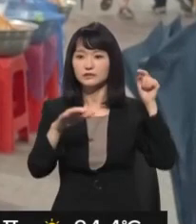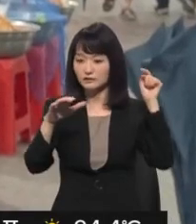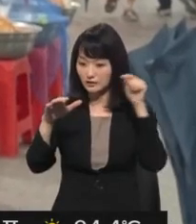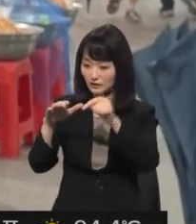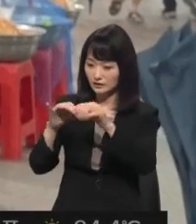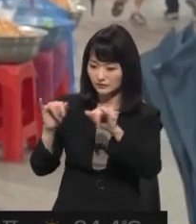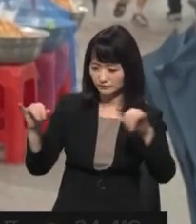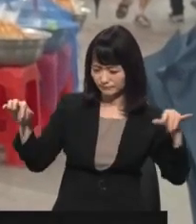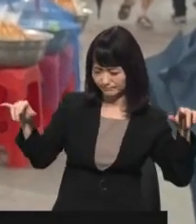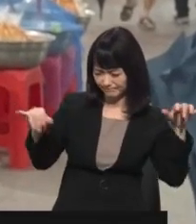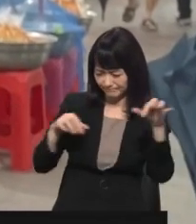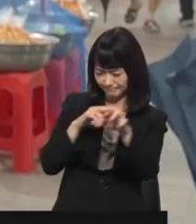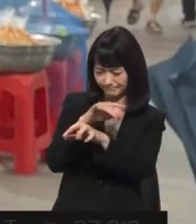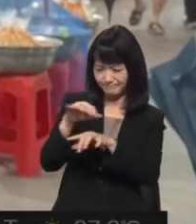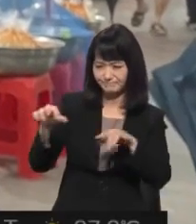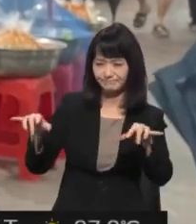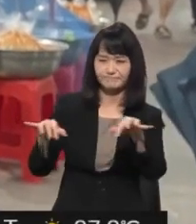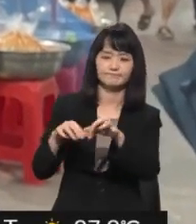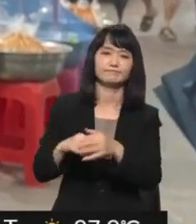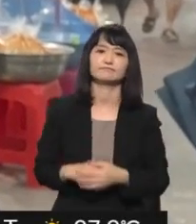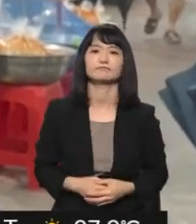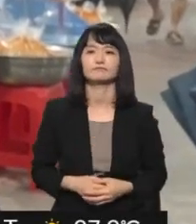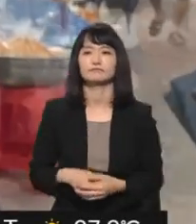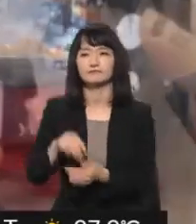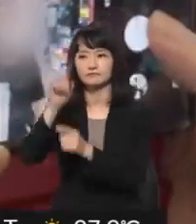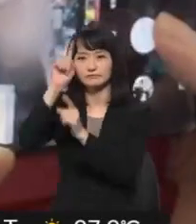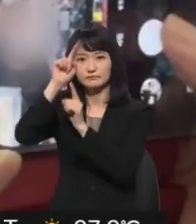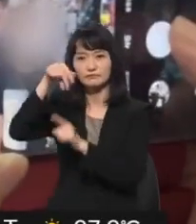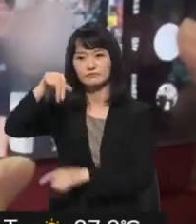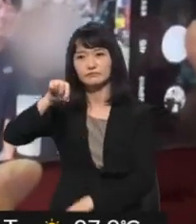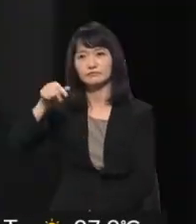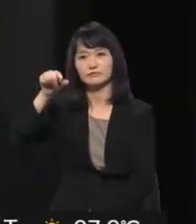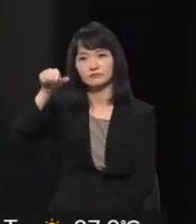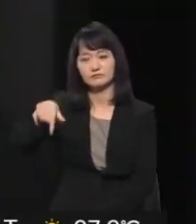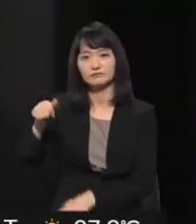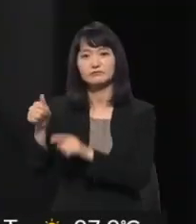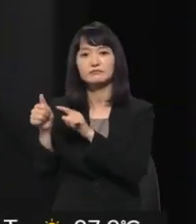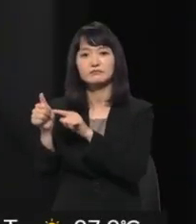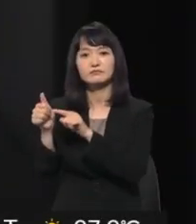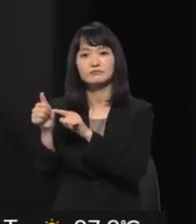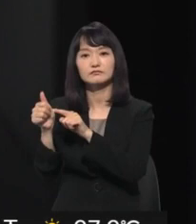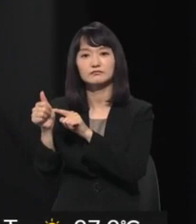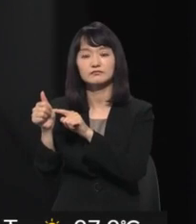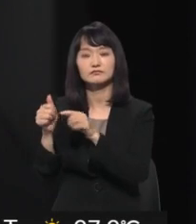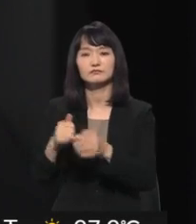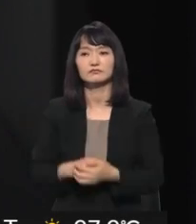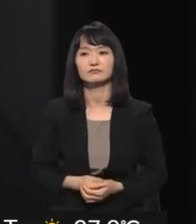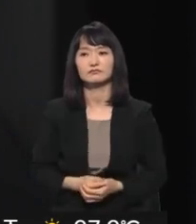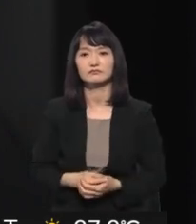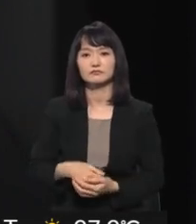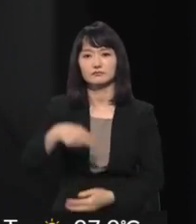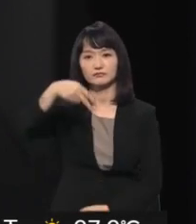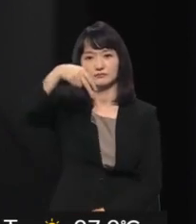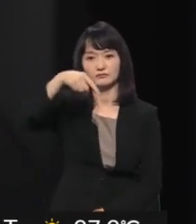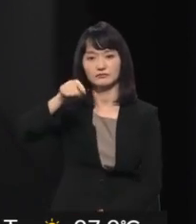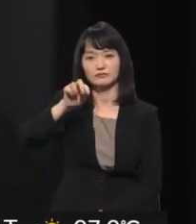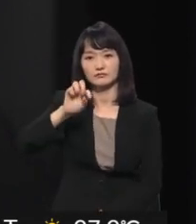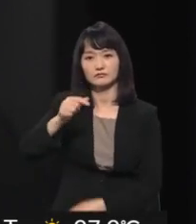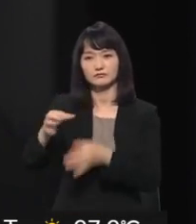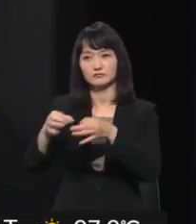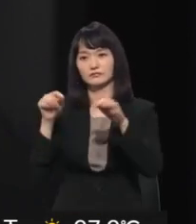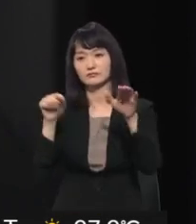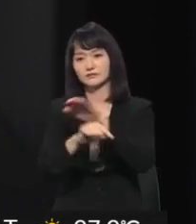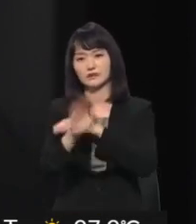모였어요 그래서 시끌벅적 했는데 오히려 이제 이준서 전 대표는 이 선물 시장은 안가고 되고 있는 또다른